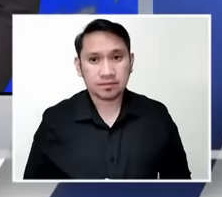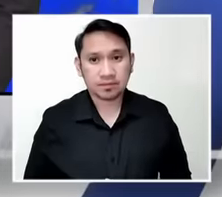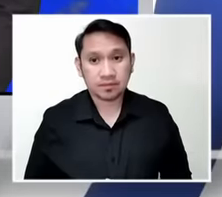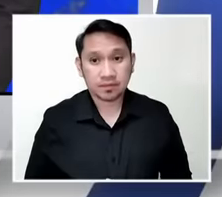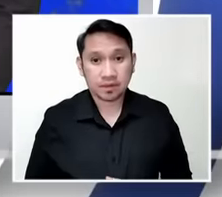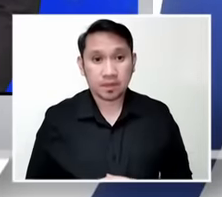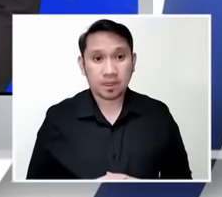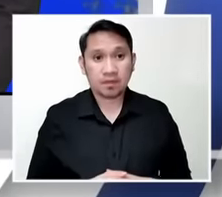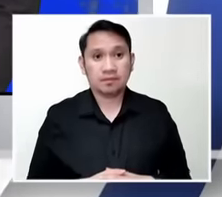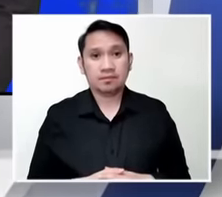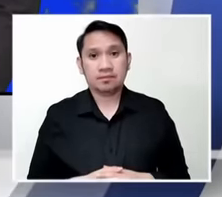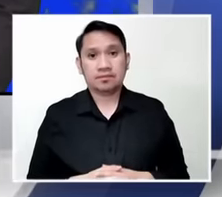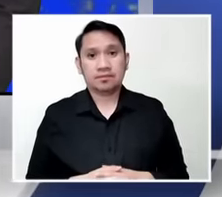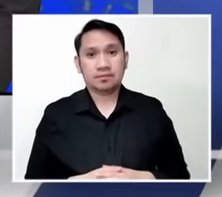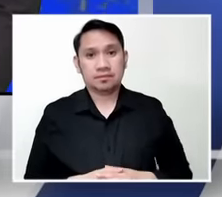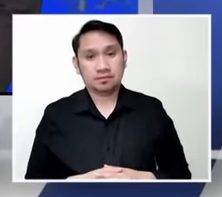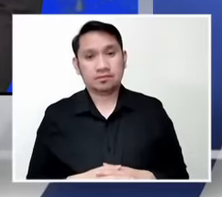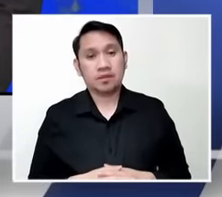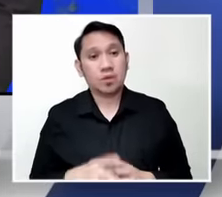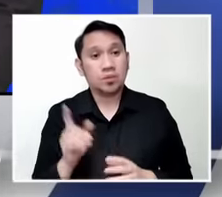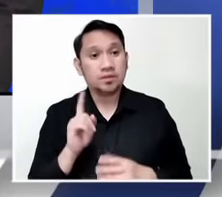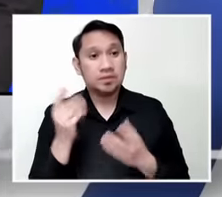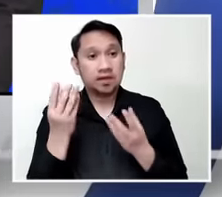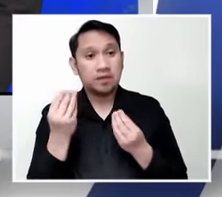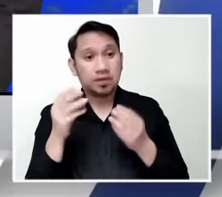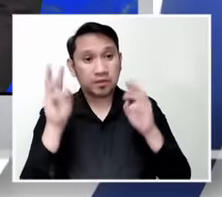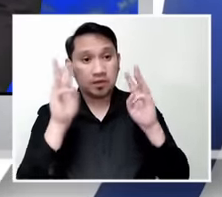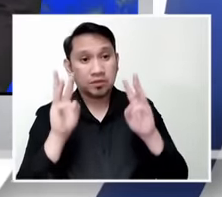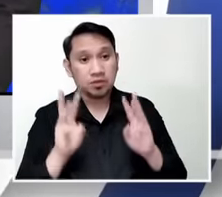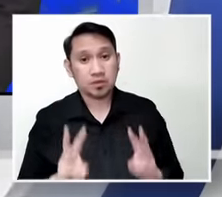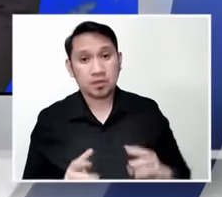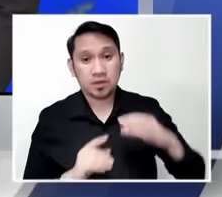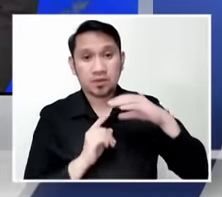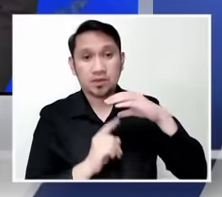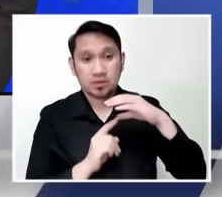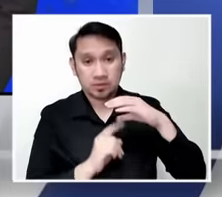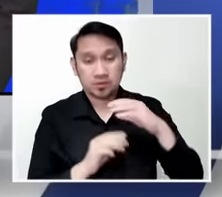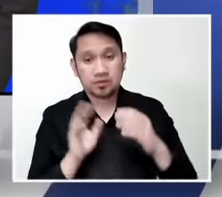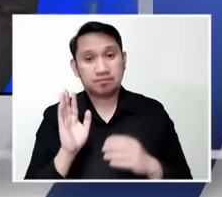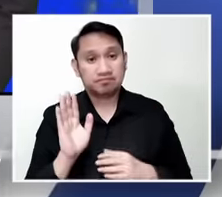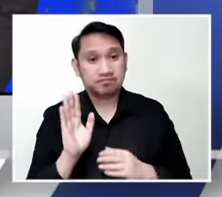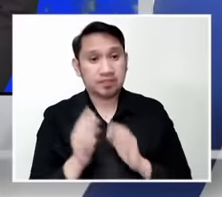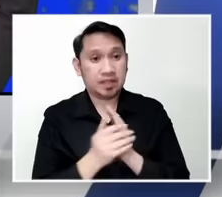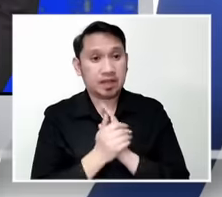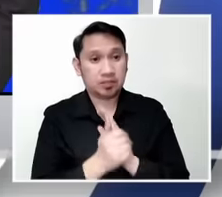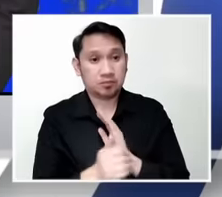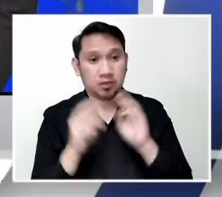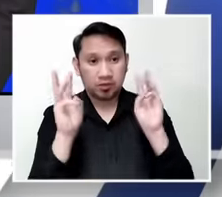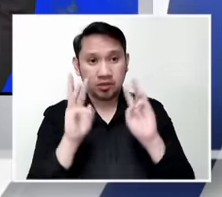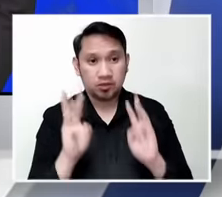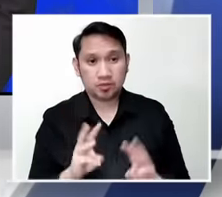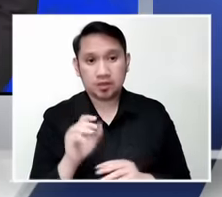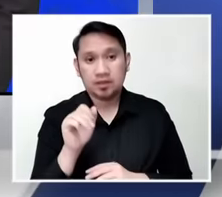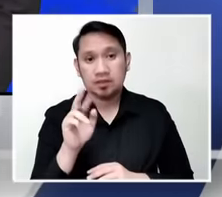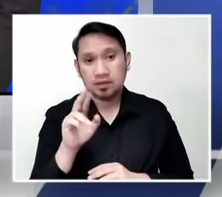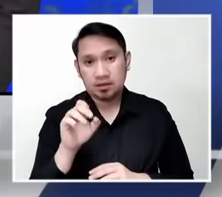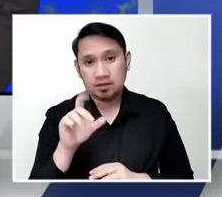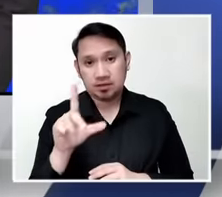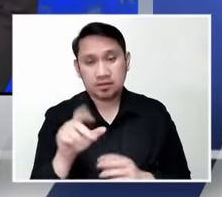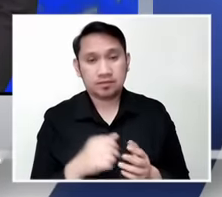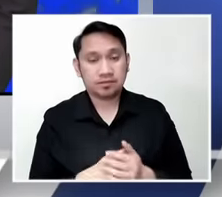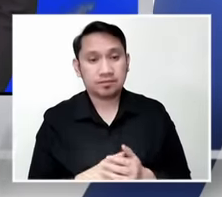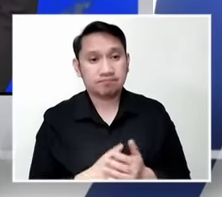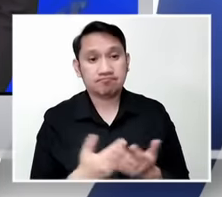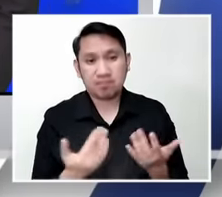At alamin po natin ang magiging lagay ng panahon mula kay ABS-CBN resident meteorologist Ariel Rojas. Ariel, maaraw